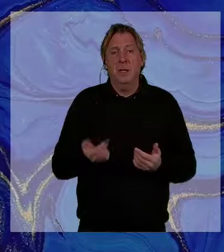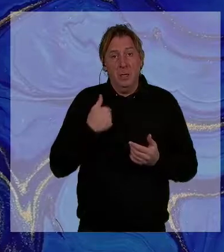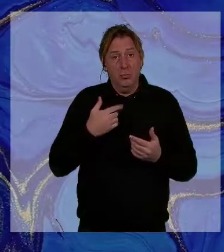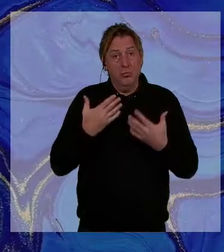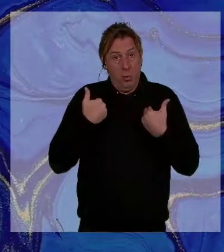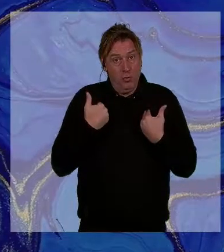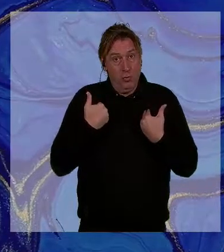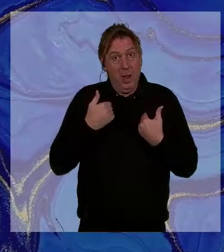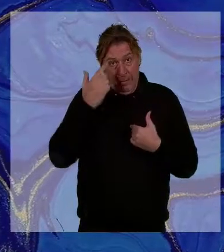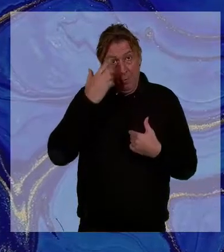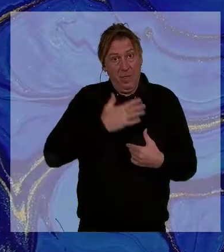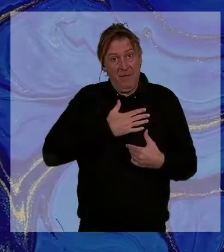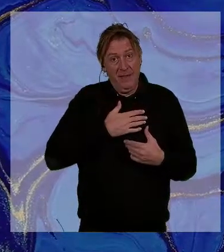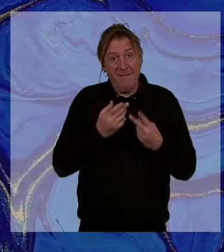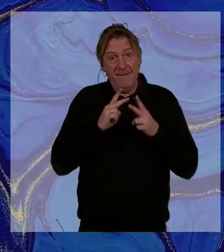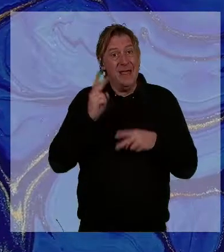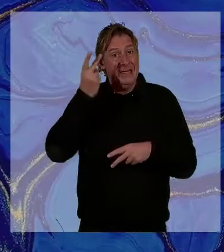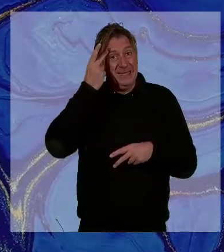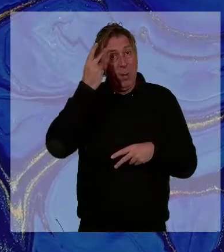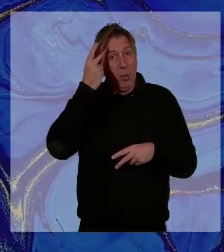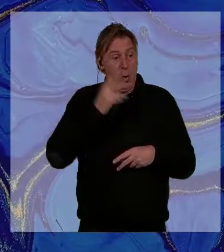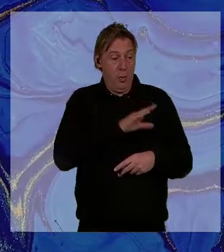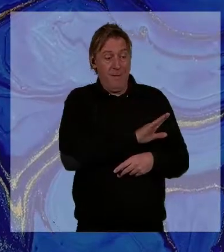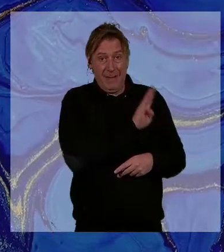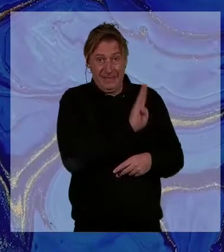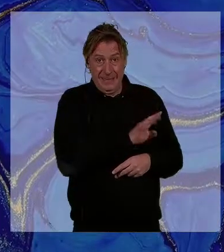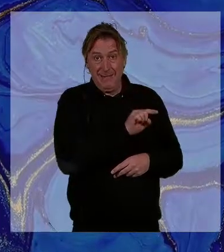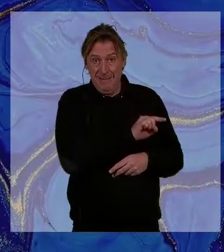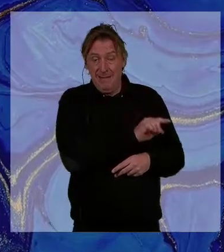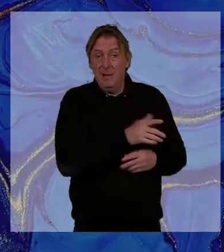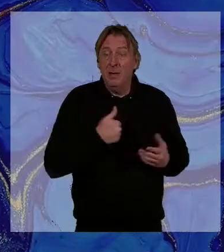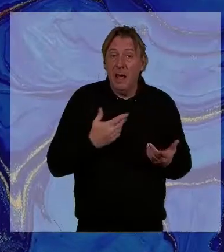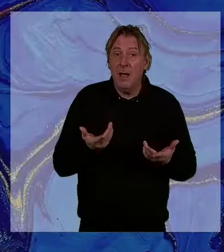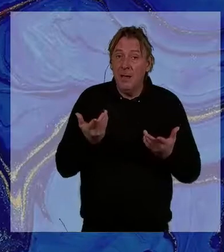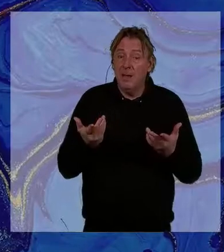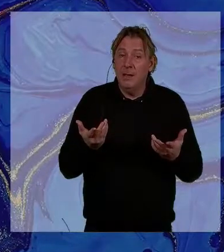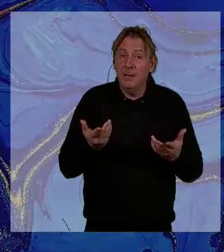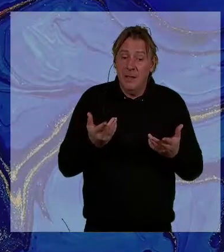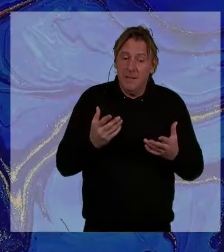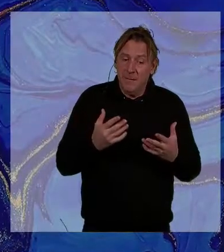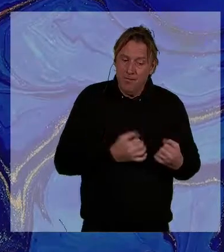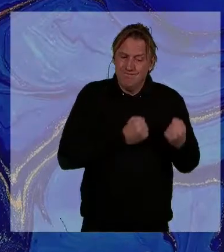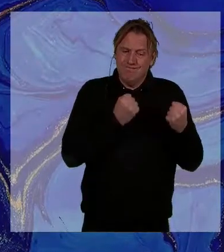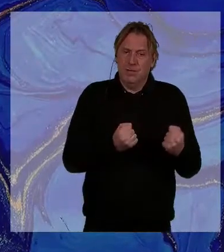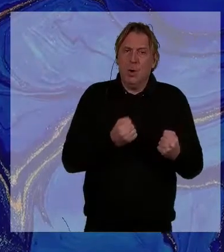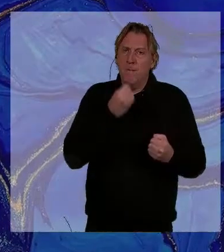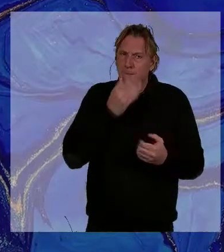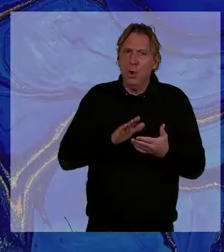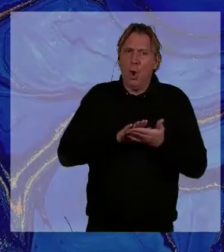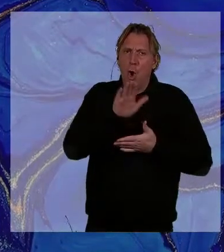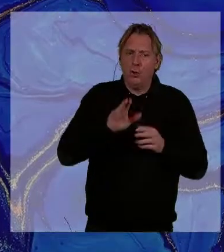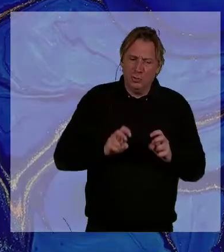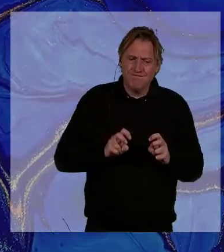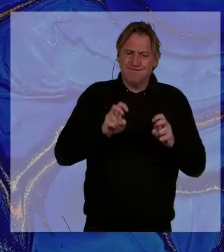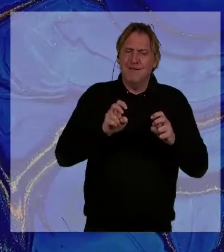nous, la ville de Sao Paulo pourra reprendre pied, connaître une bonne relance. Et